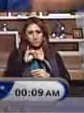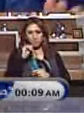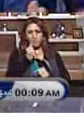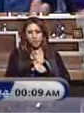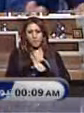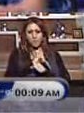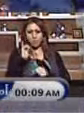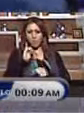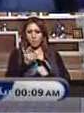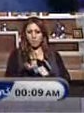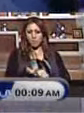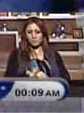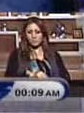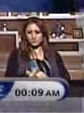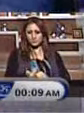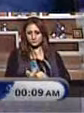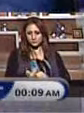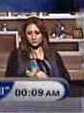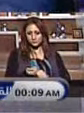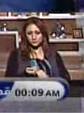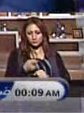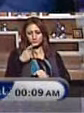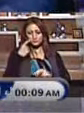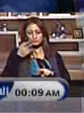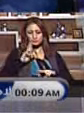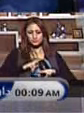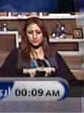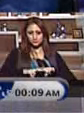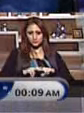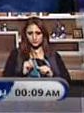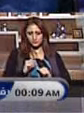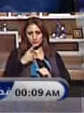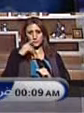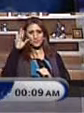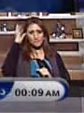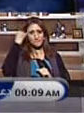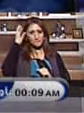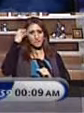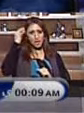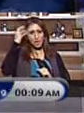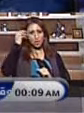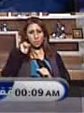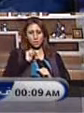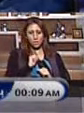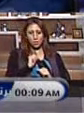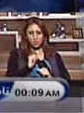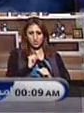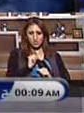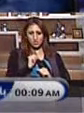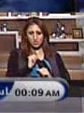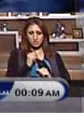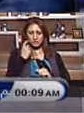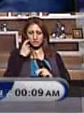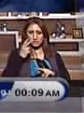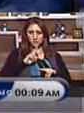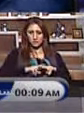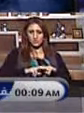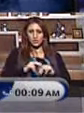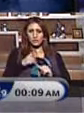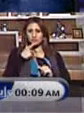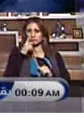اعرفها انا استخدام هذه المعلومات في الكيد للاخر والدس للاخر